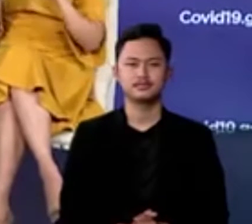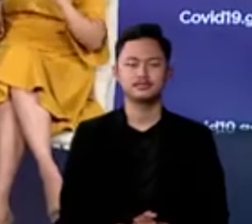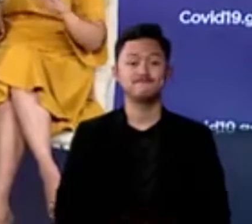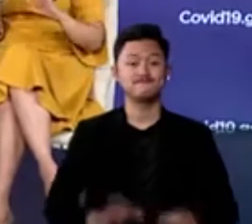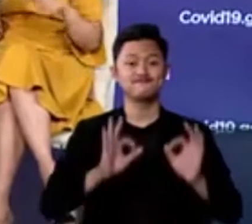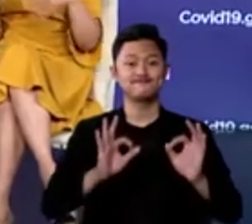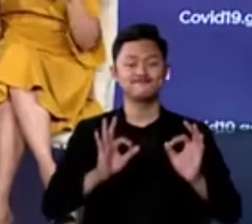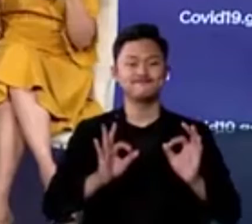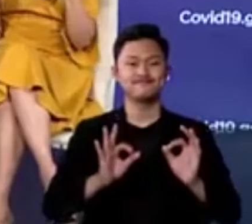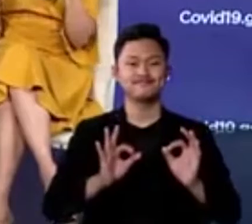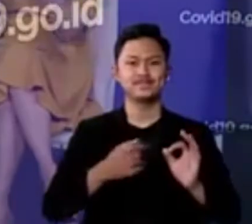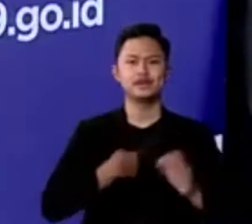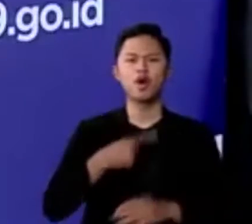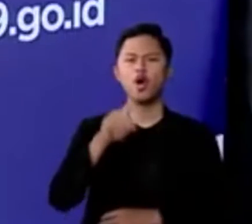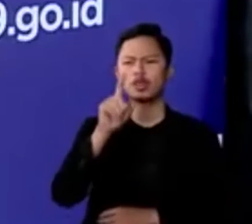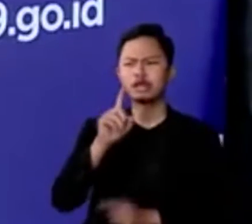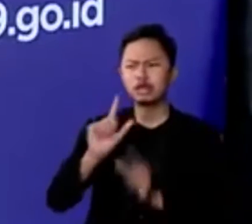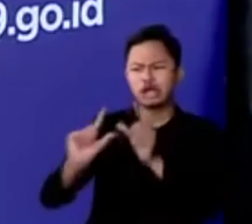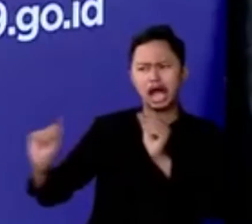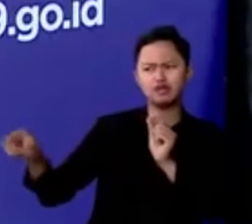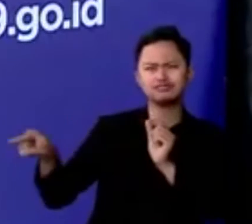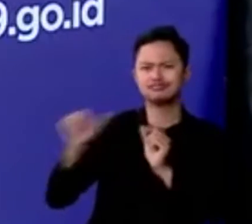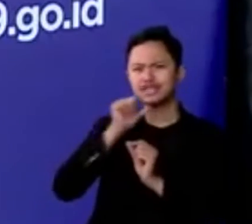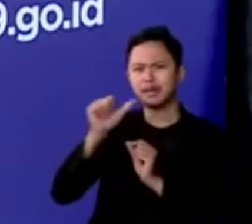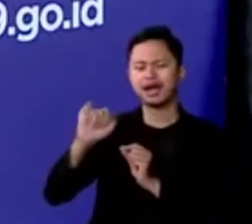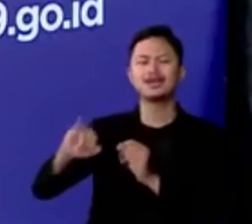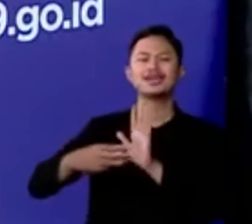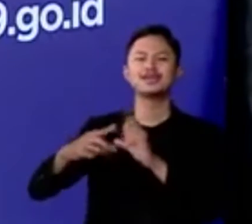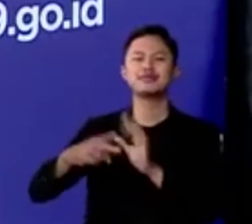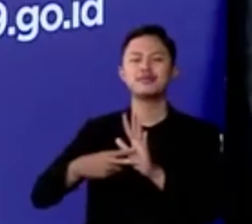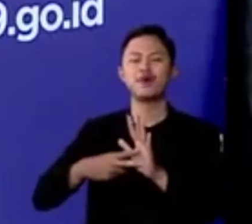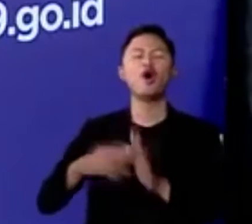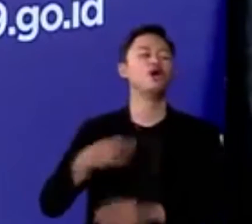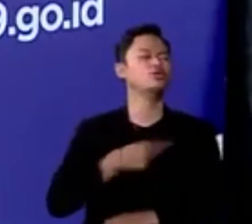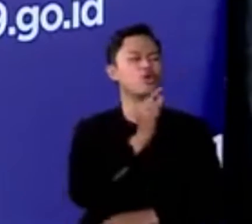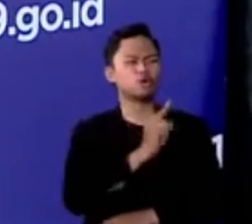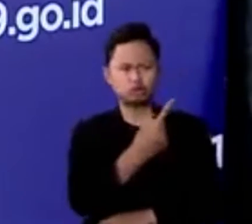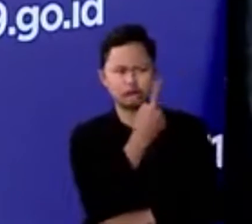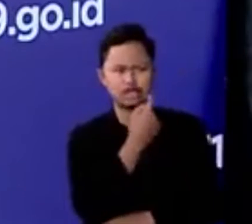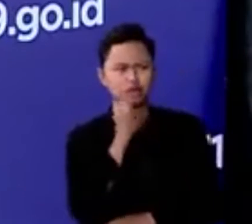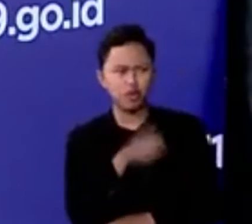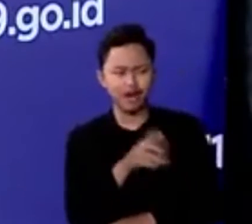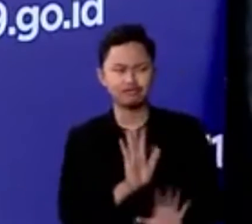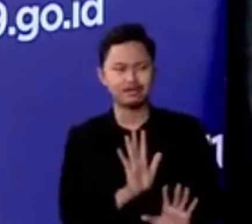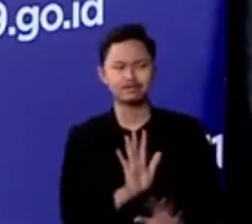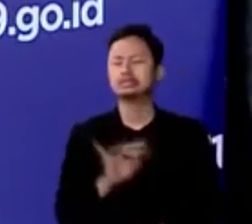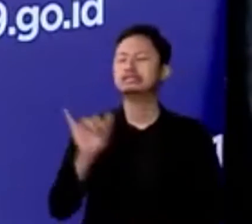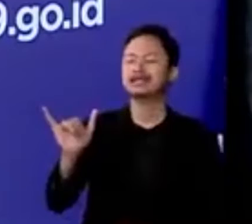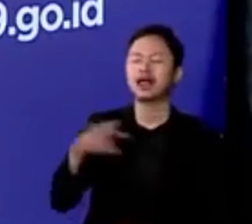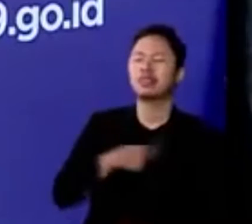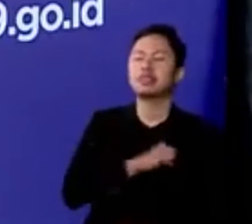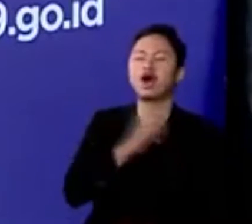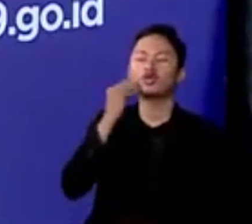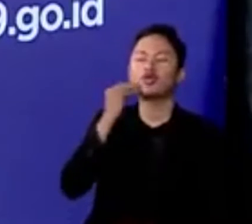ok pertama tama saya Nayaka yang paling jauh dulu ya Mas Imam ya untuk lebih wah wah ketahuan ada